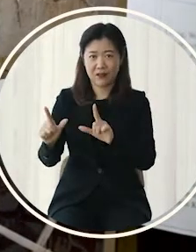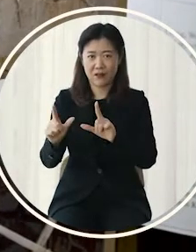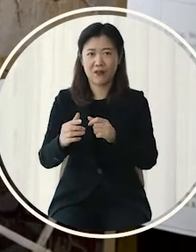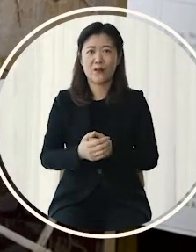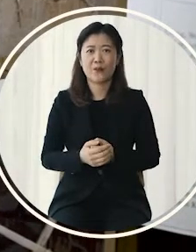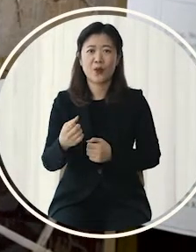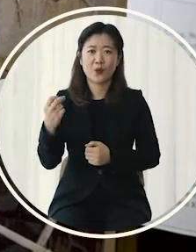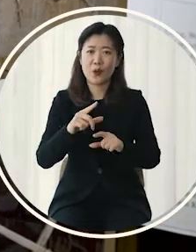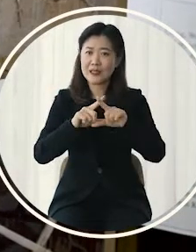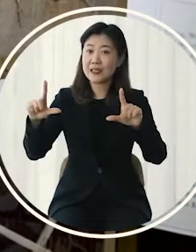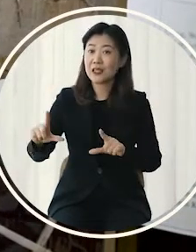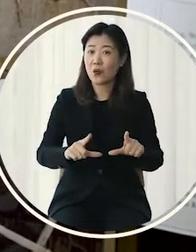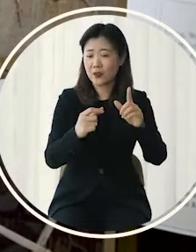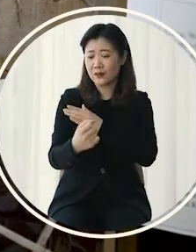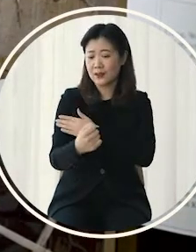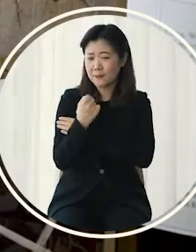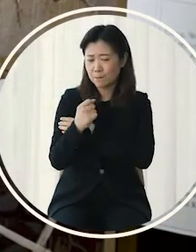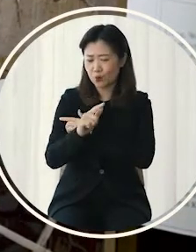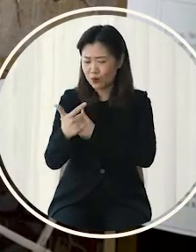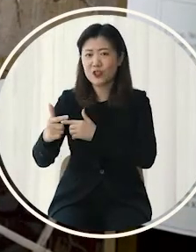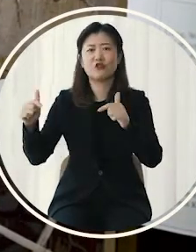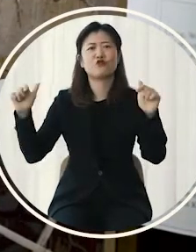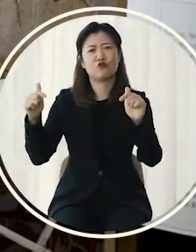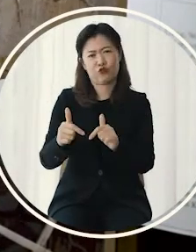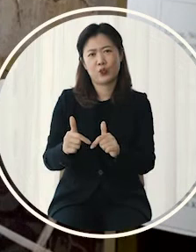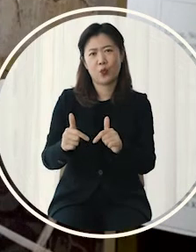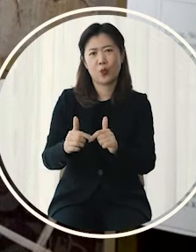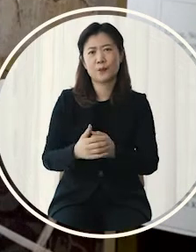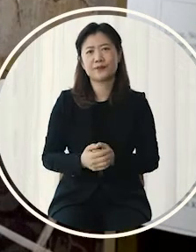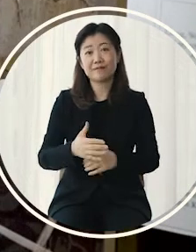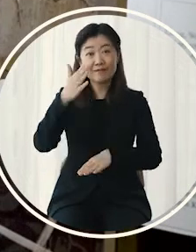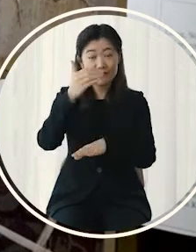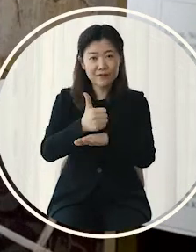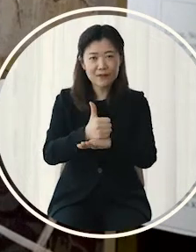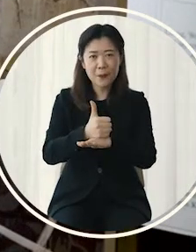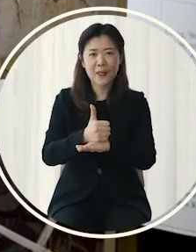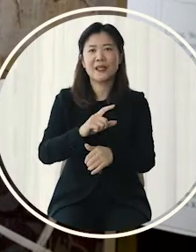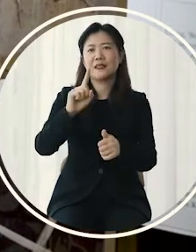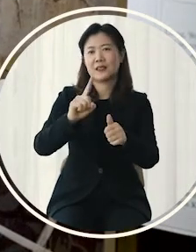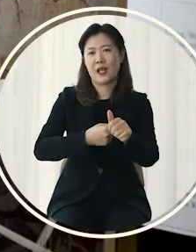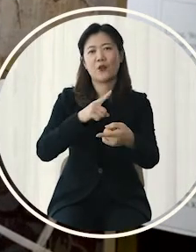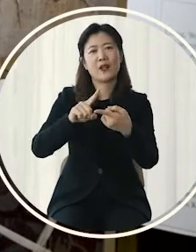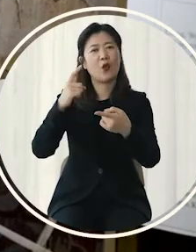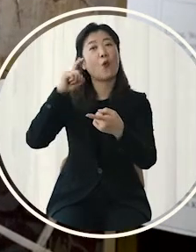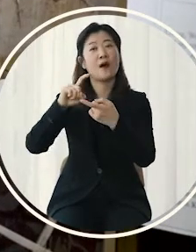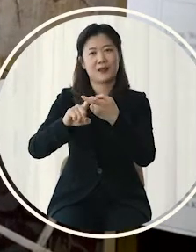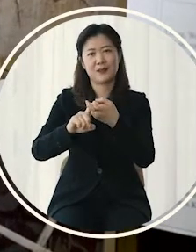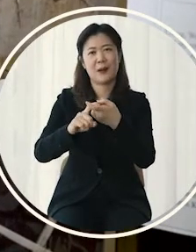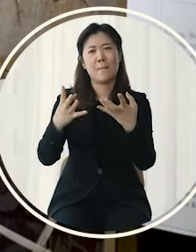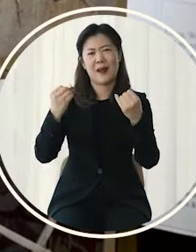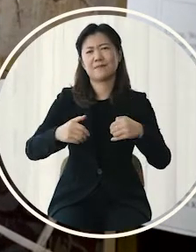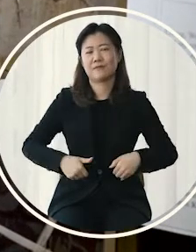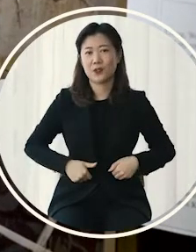것, 그리고 일상생활에서 그런 에너지의 사용을 좀 줄이고, 그리고 마지막으로는 자연에 대한 관심을